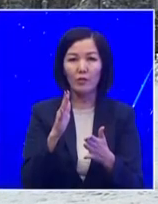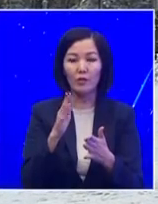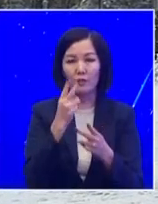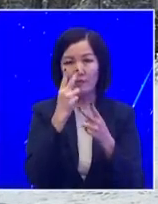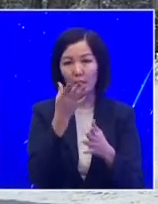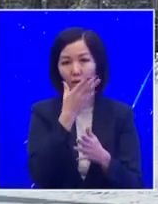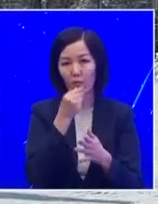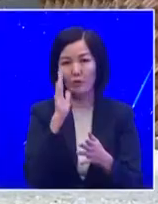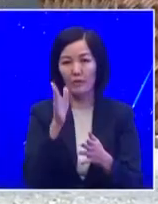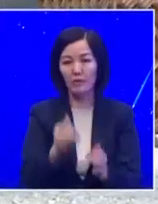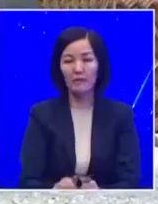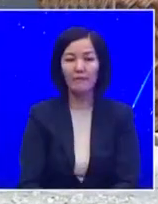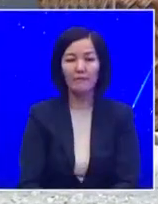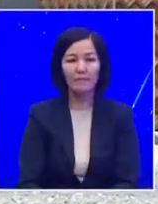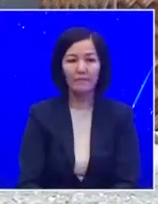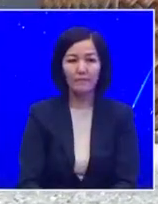что посмотреть.